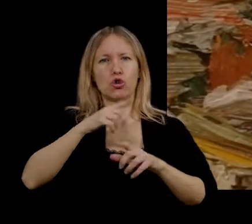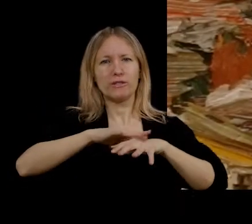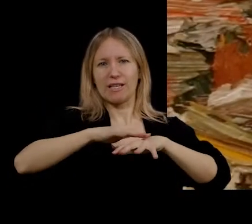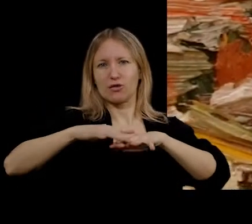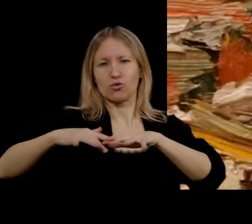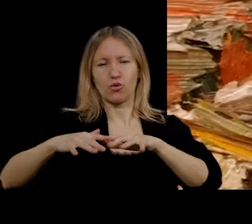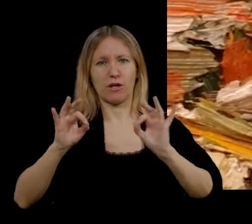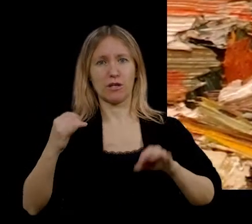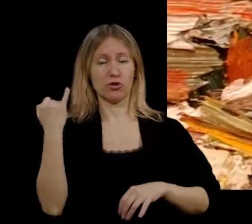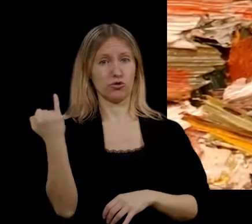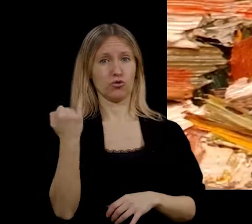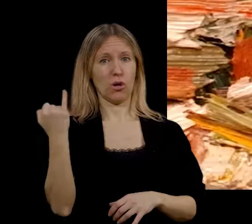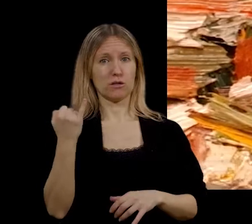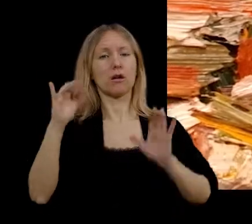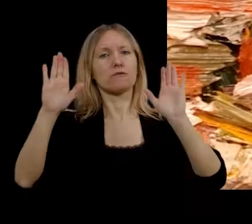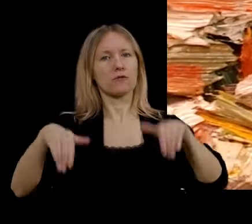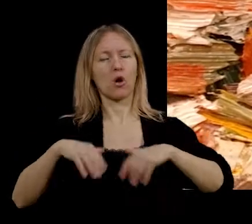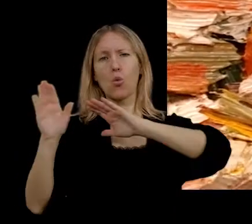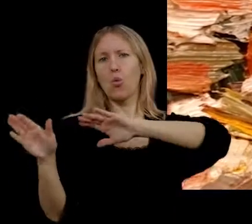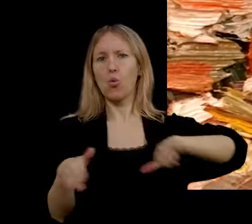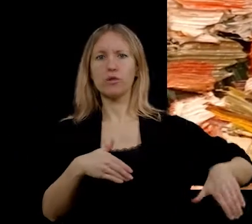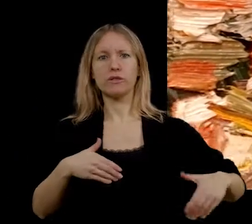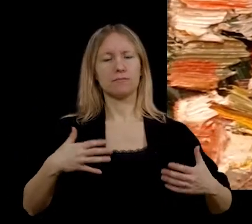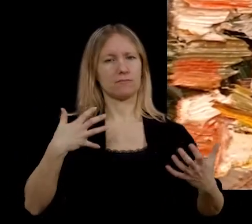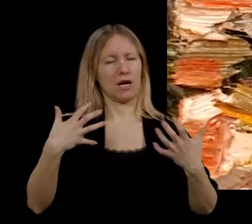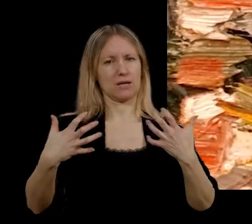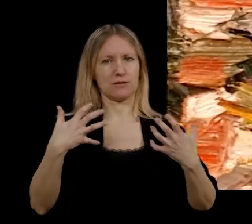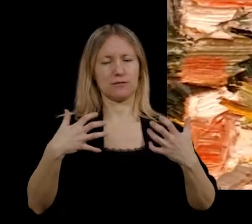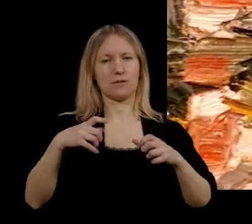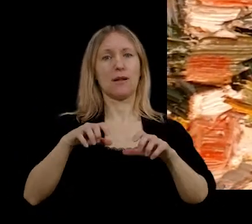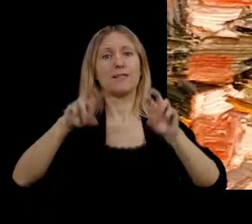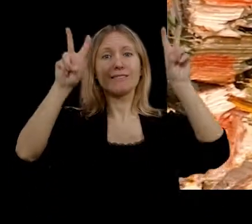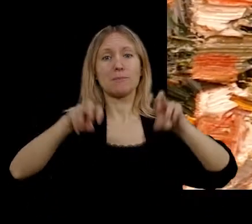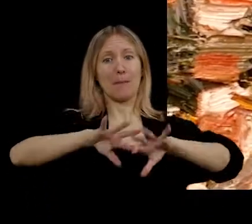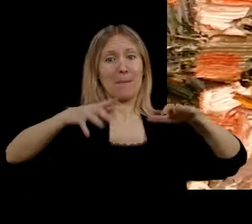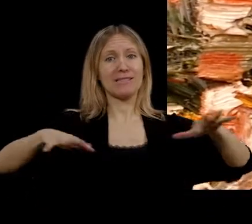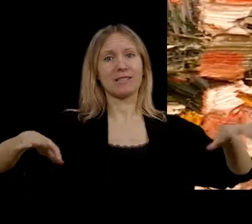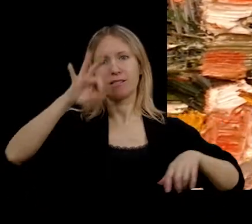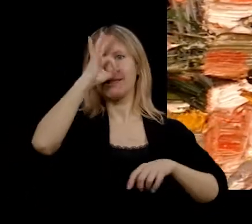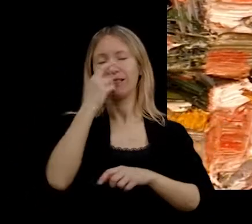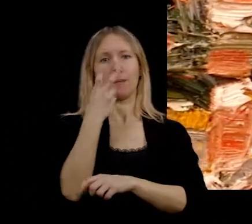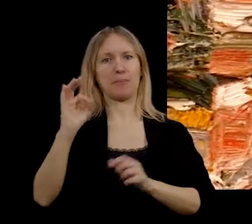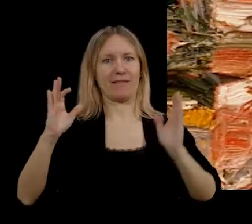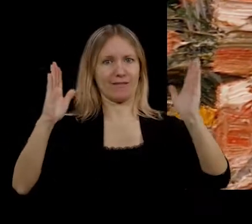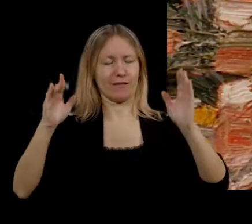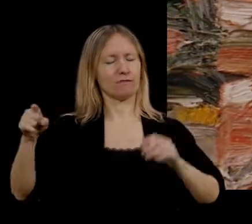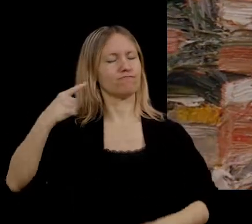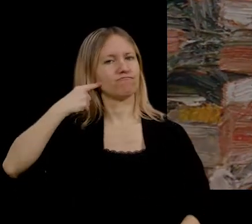textures. Abelló arribà a ser l'últim gran paisatgista català del segle XX.